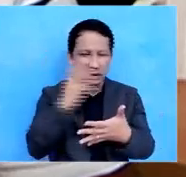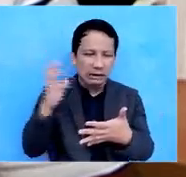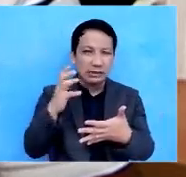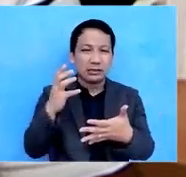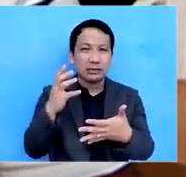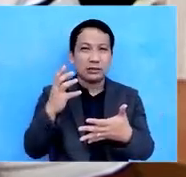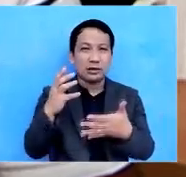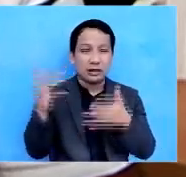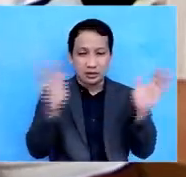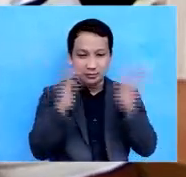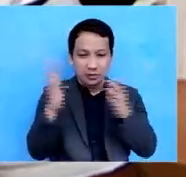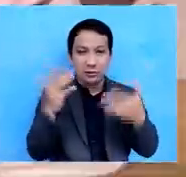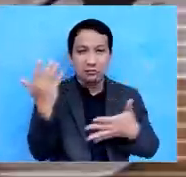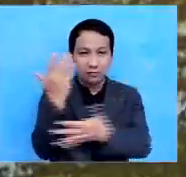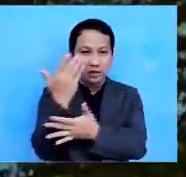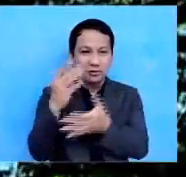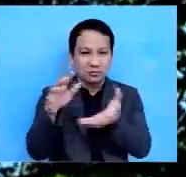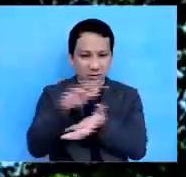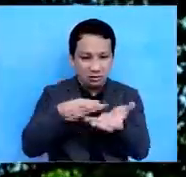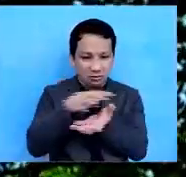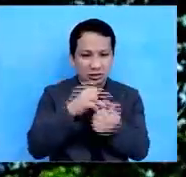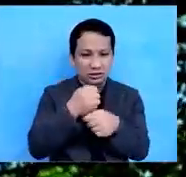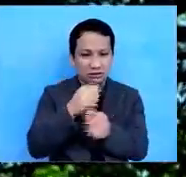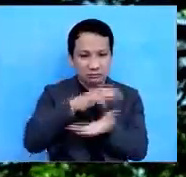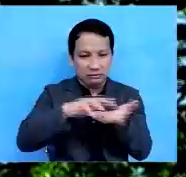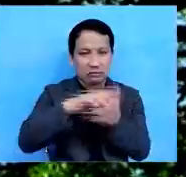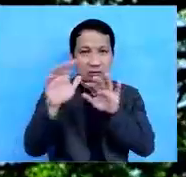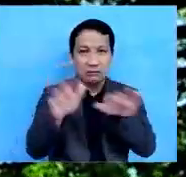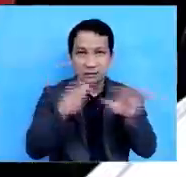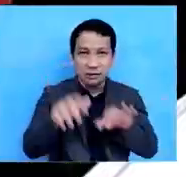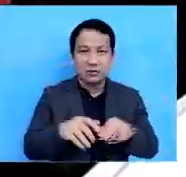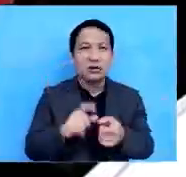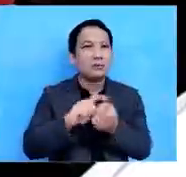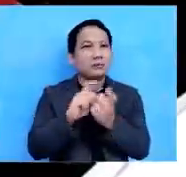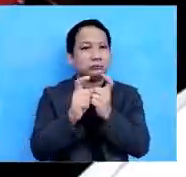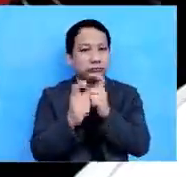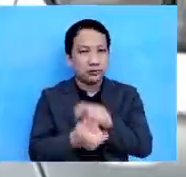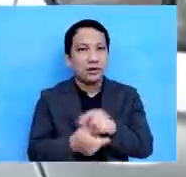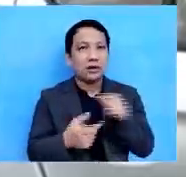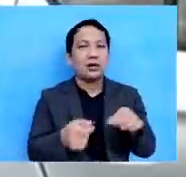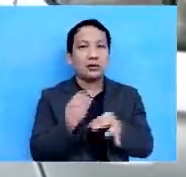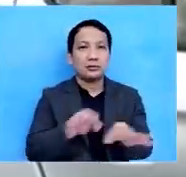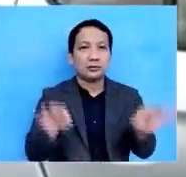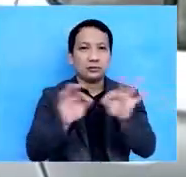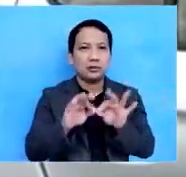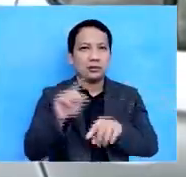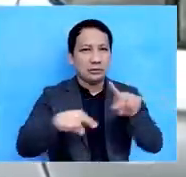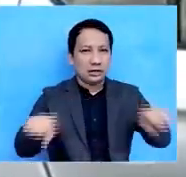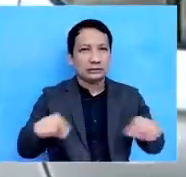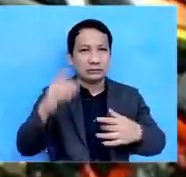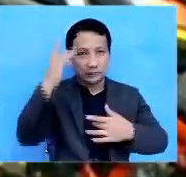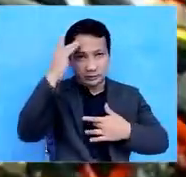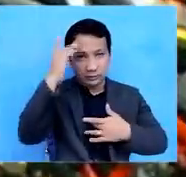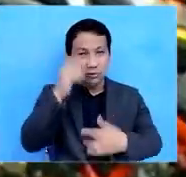nagkakos ng thunderstorms din. Dahil sa pabago-bagong panahon, nauuso tuloy ngayon ang iba't ibang sakit gaya